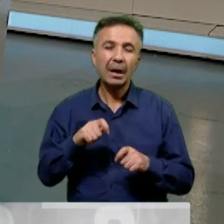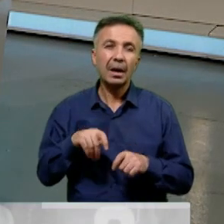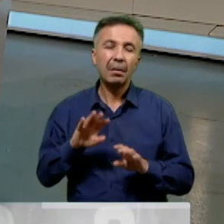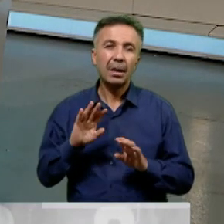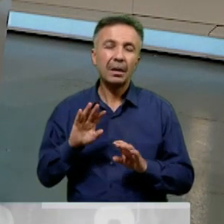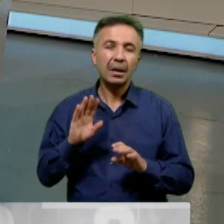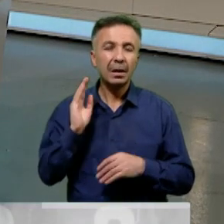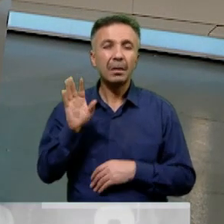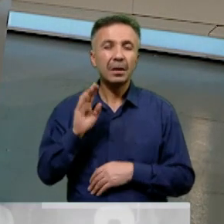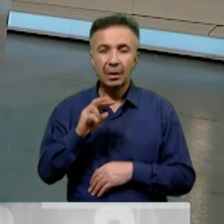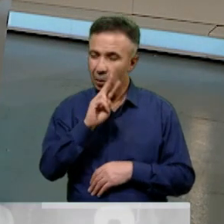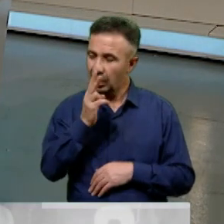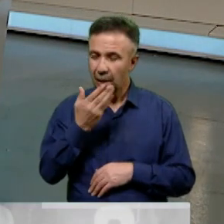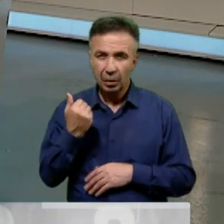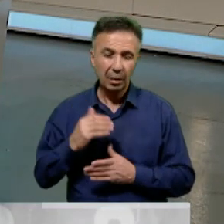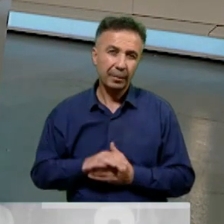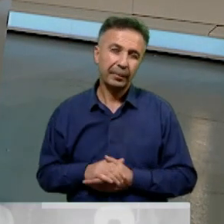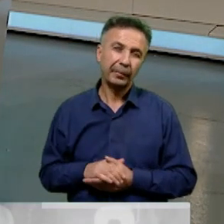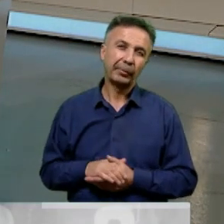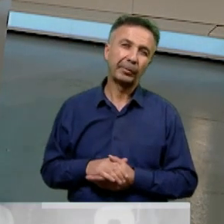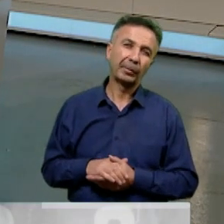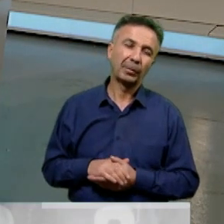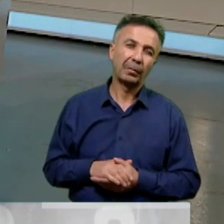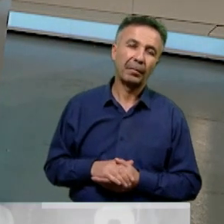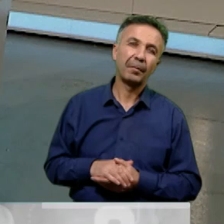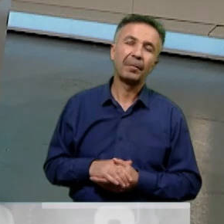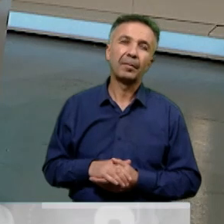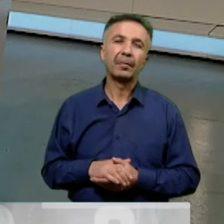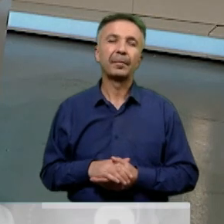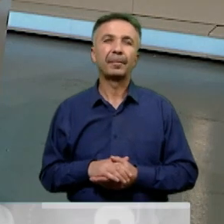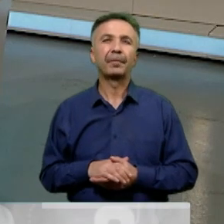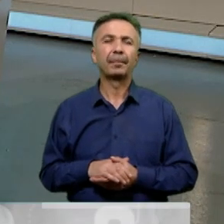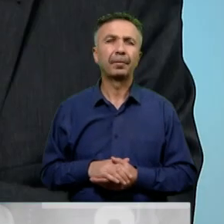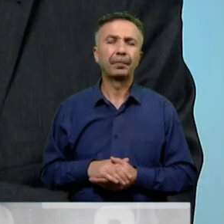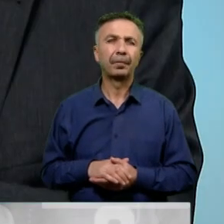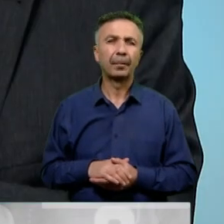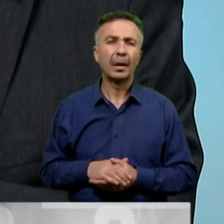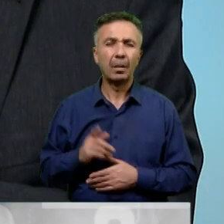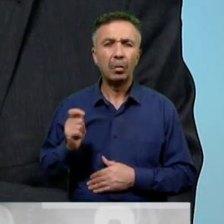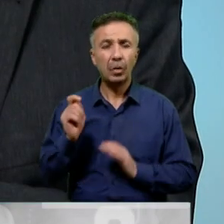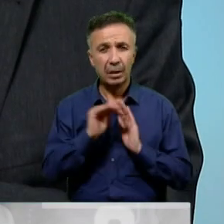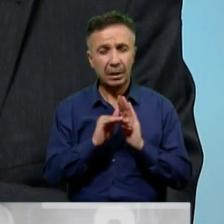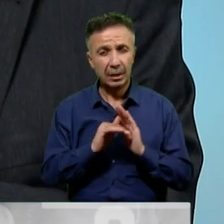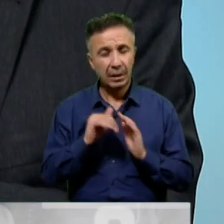haram olmaz. Günah o değildir. Bir dakika, üzerinde bu mesela bu şartları